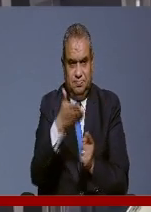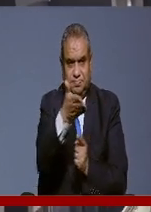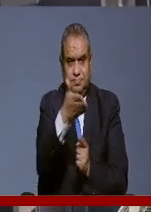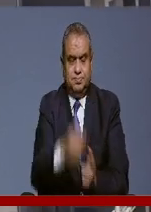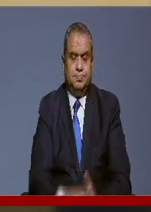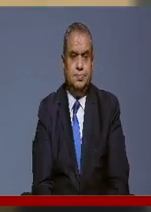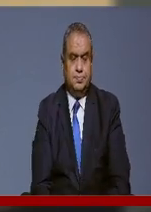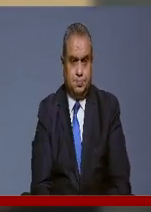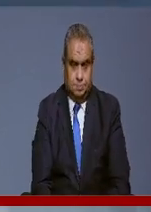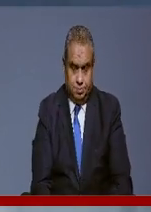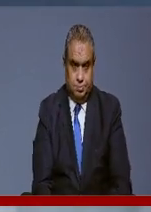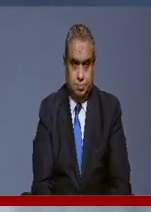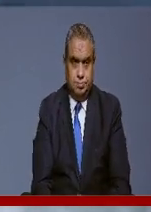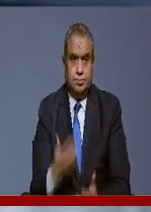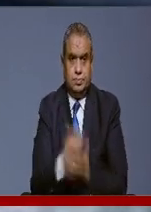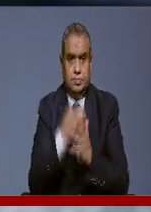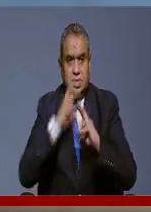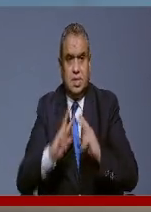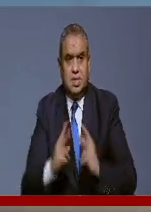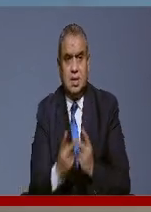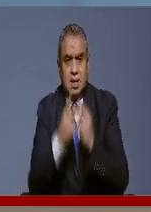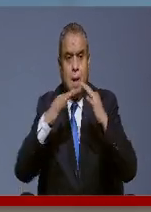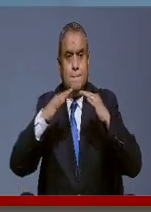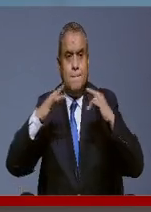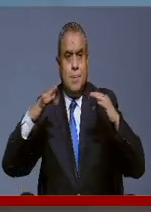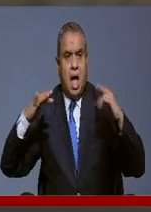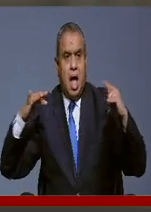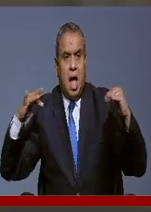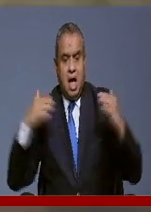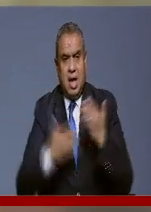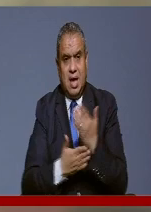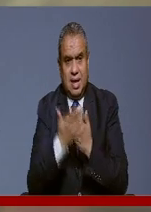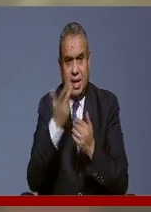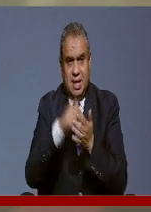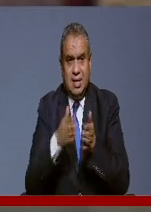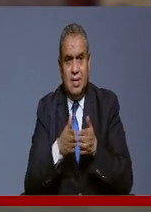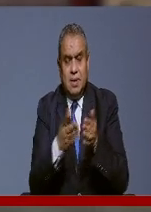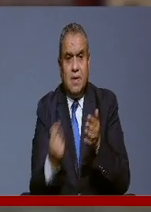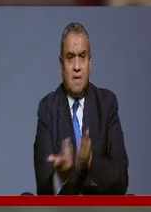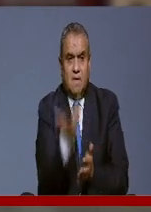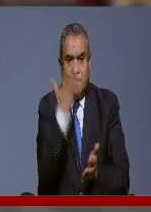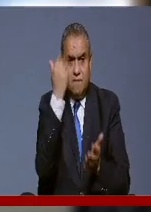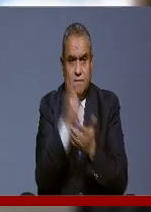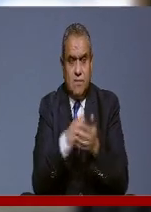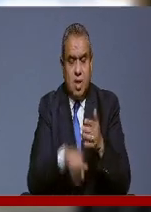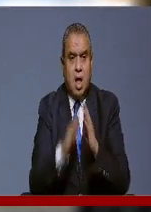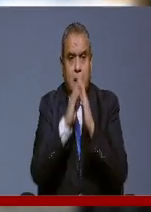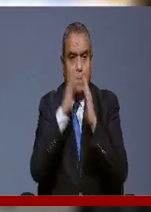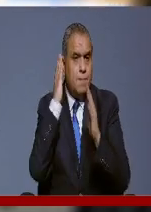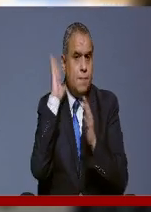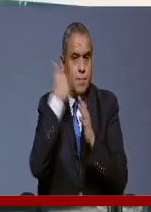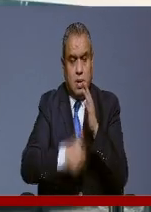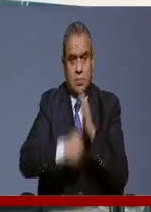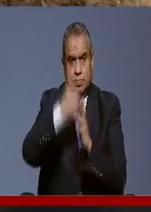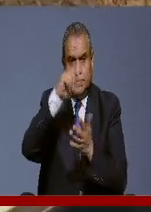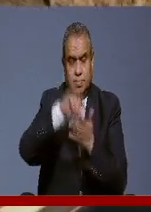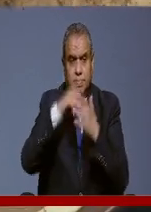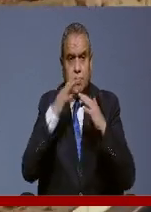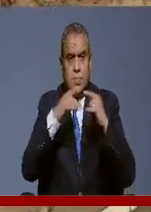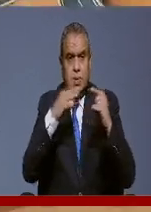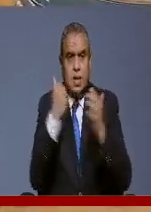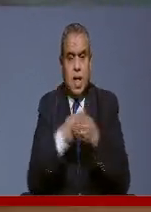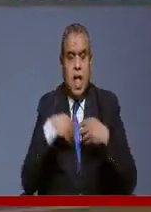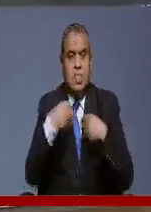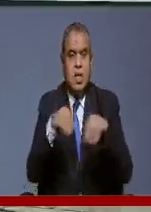توفرت طورنا المواني البحريه والجافه وزودنا سعتها عشان تقدر مصر انها تكون مركز من مراكز التجاره